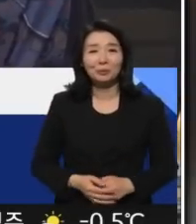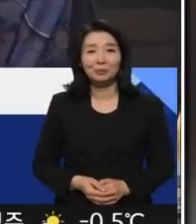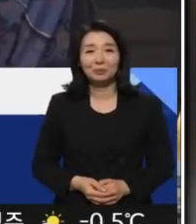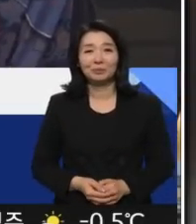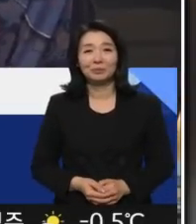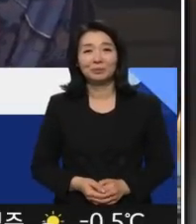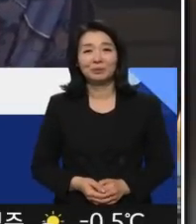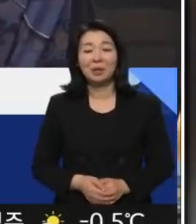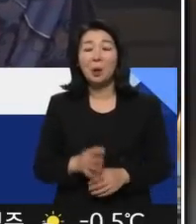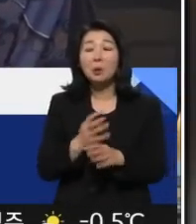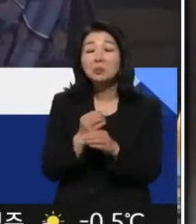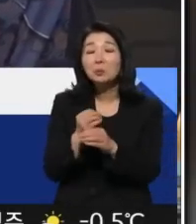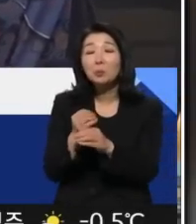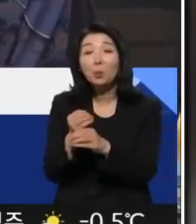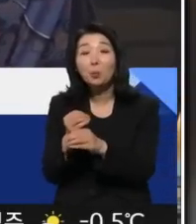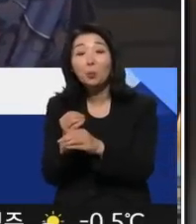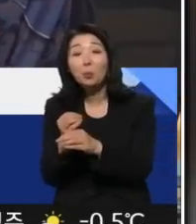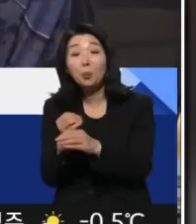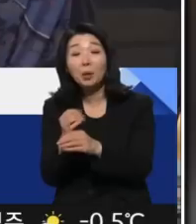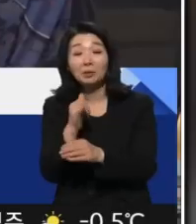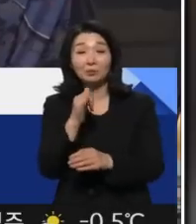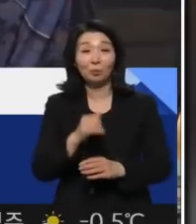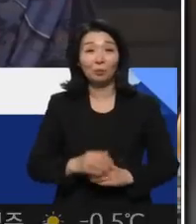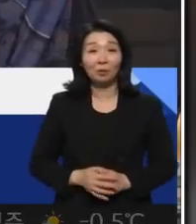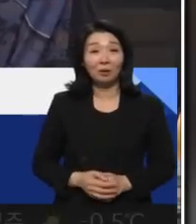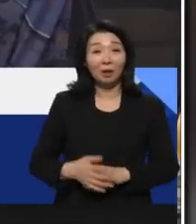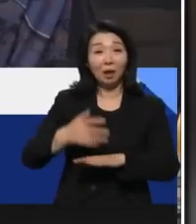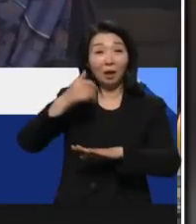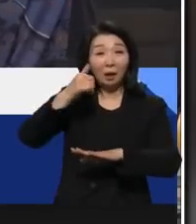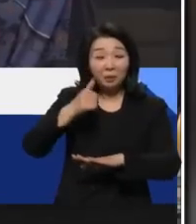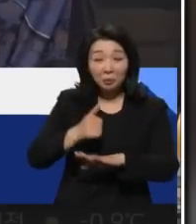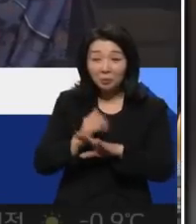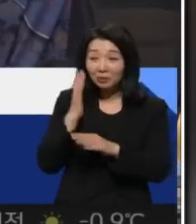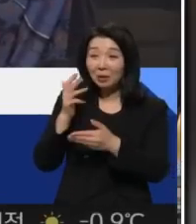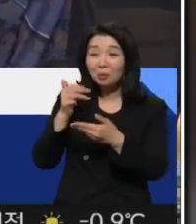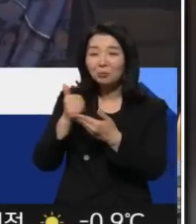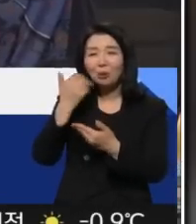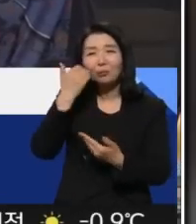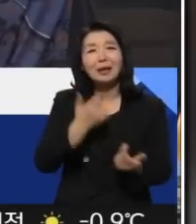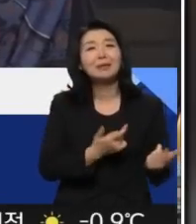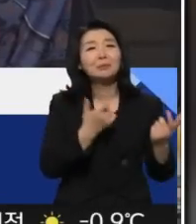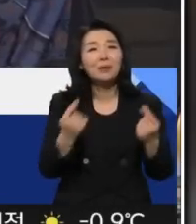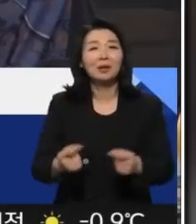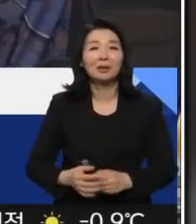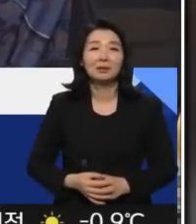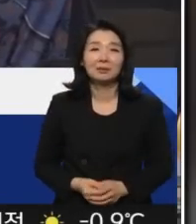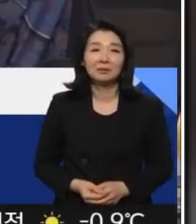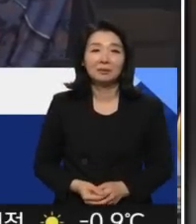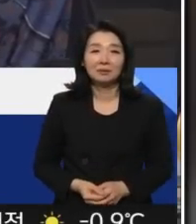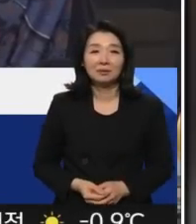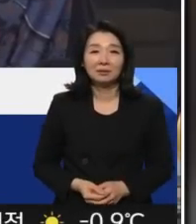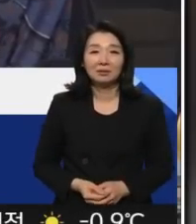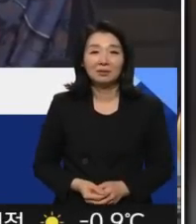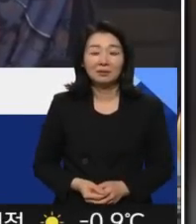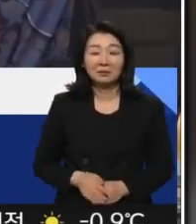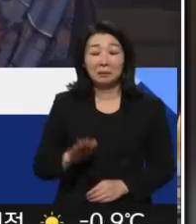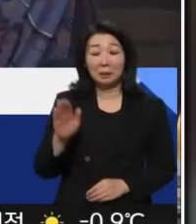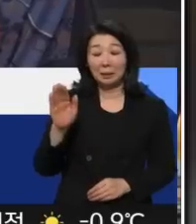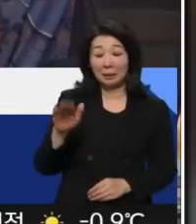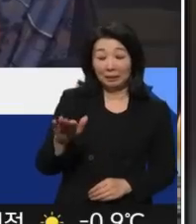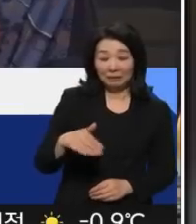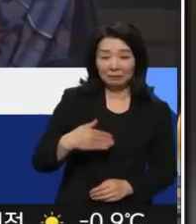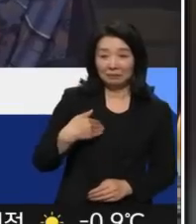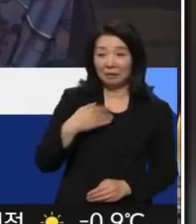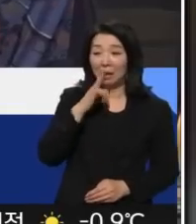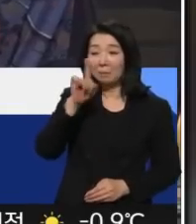아하. 언제 하냐 예. 언제 하냐 이렇게 나오는데 뭐 결국은 어느 대통령이나 마찬가지입니다만은 나랑 가까운 혹은